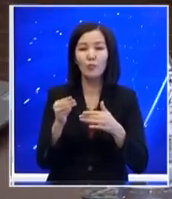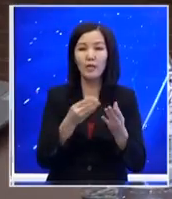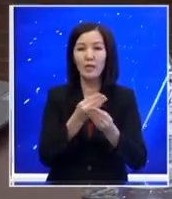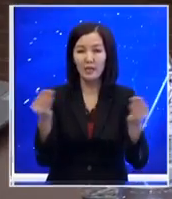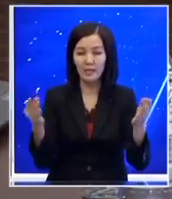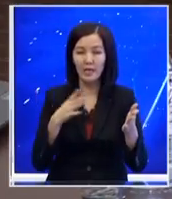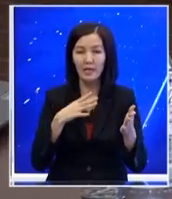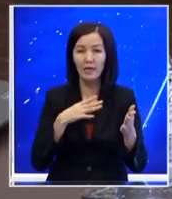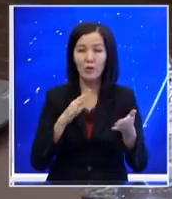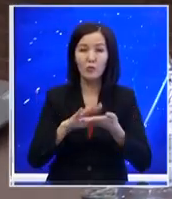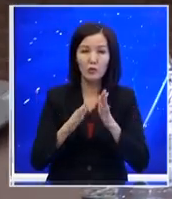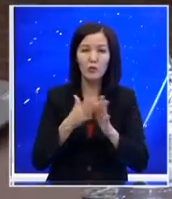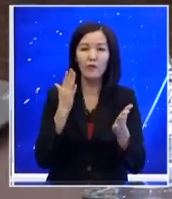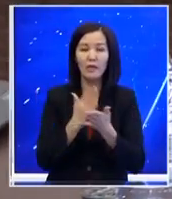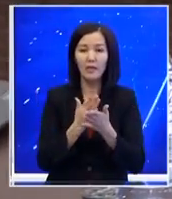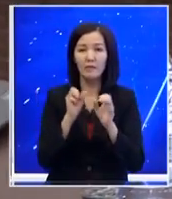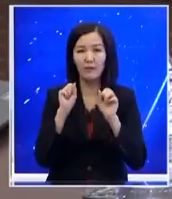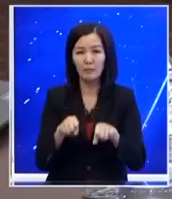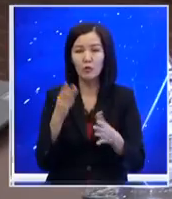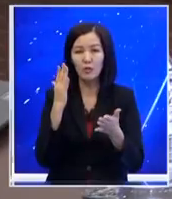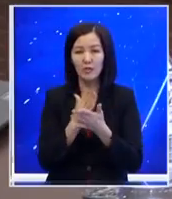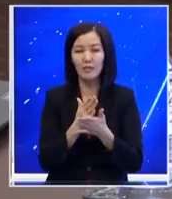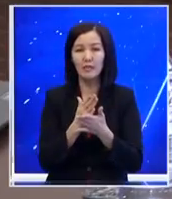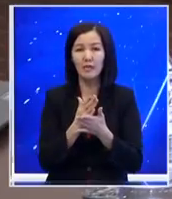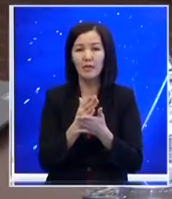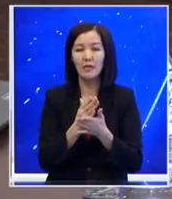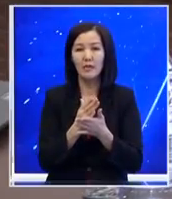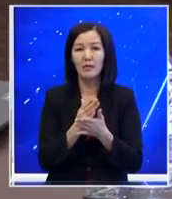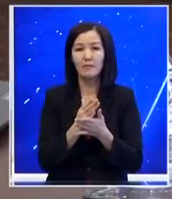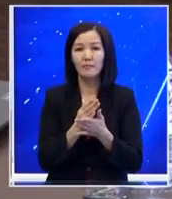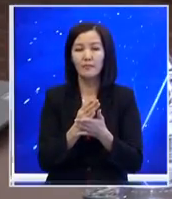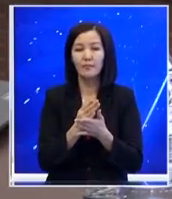раздали, слушай. Вот. Если так к свекле